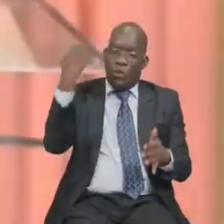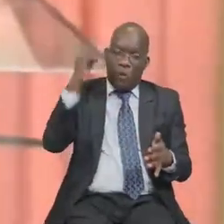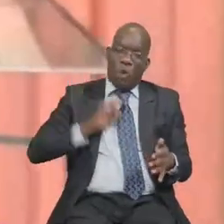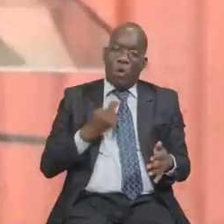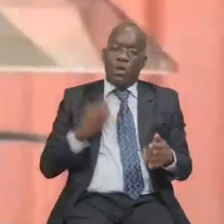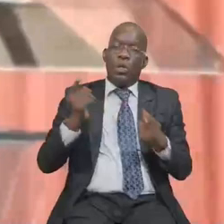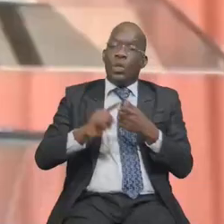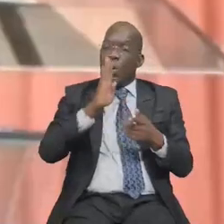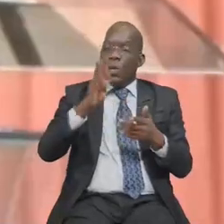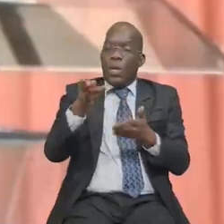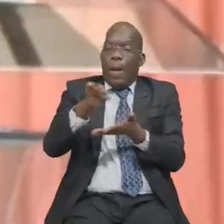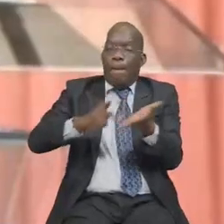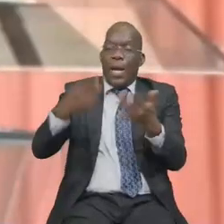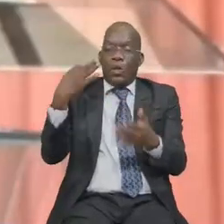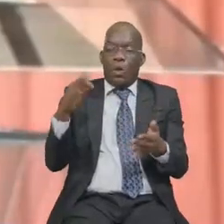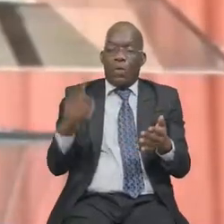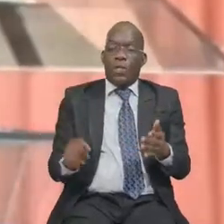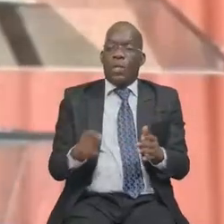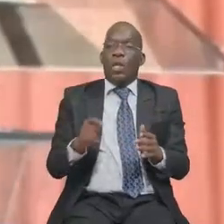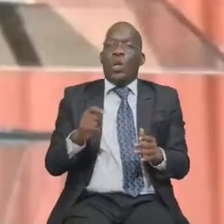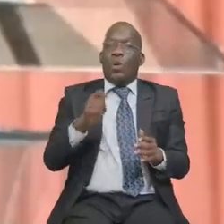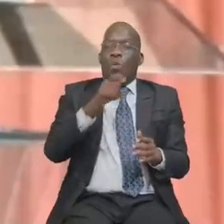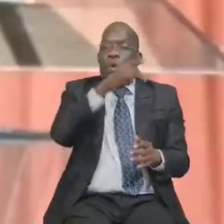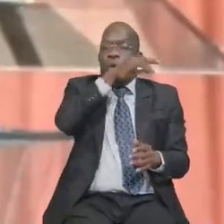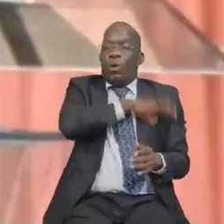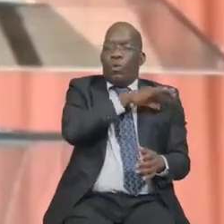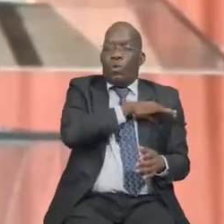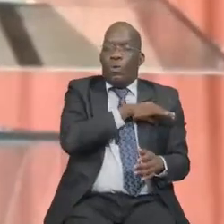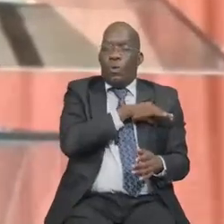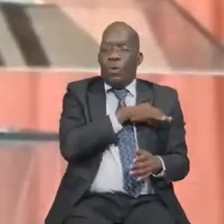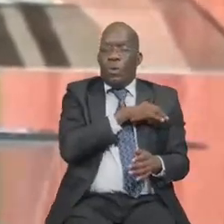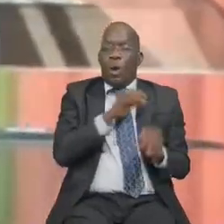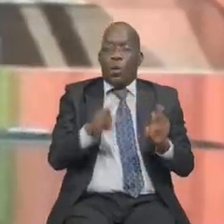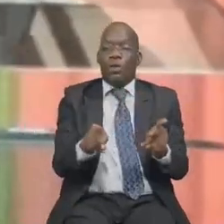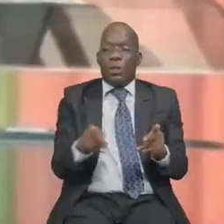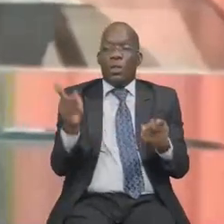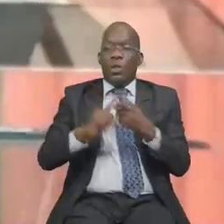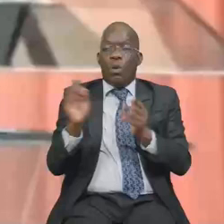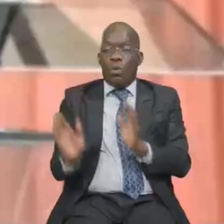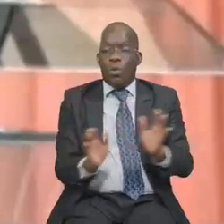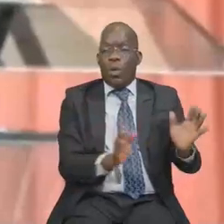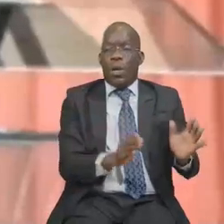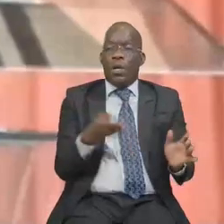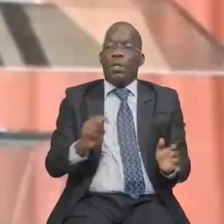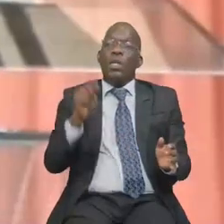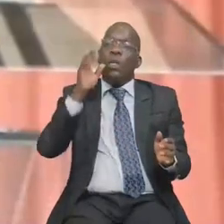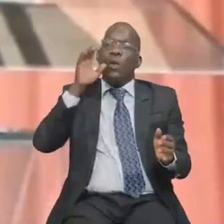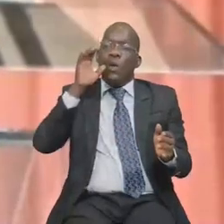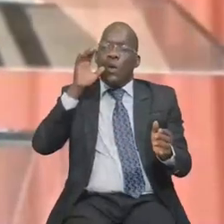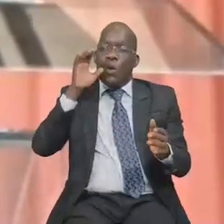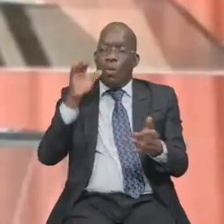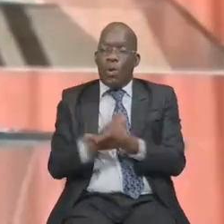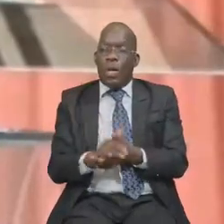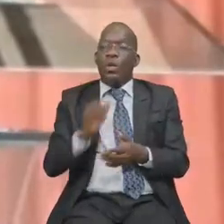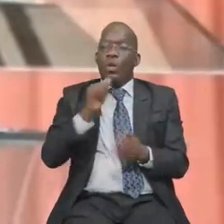faire partie du privilège de préparer l'épouse, pas empêcher,